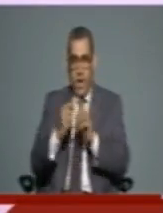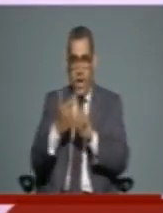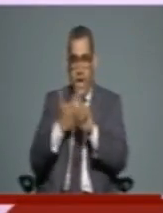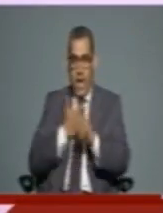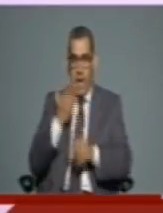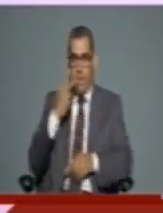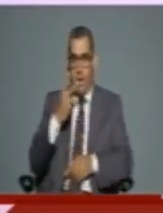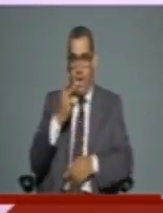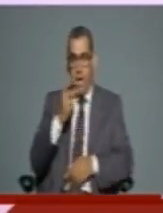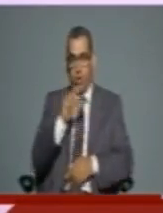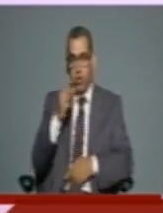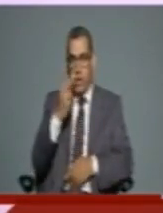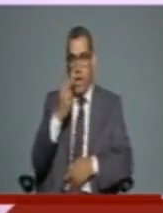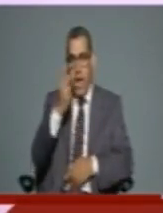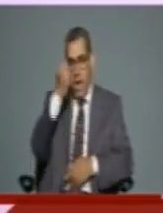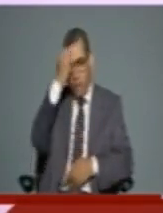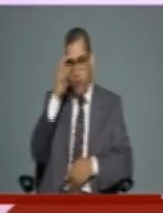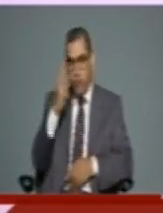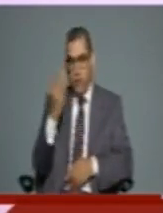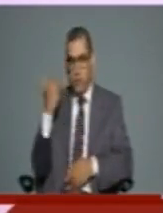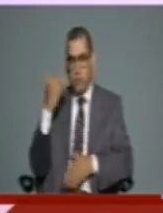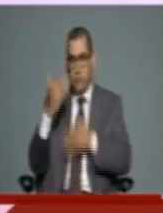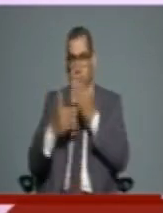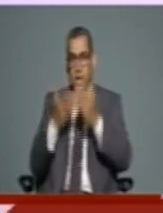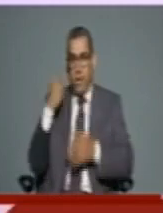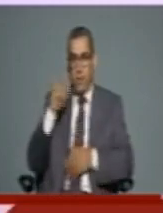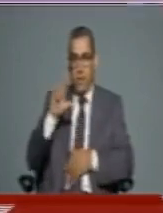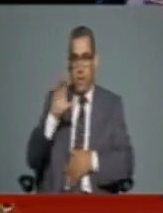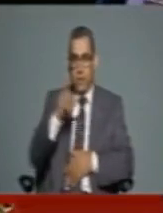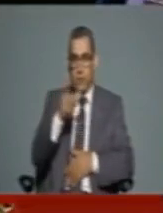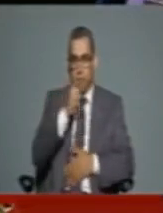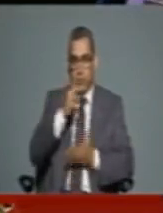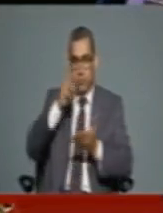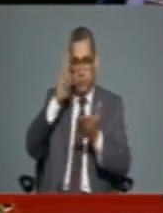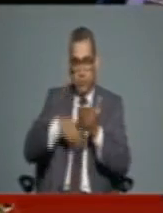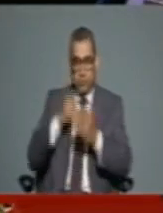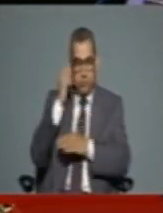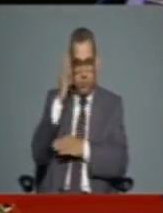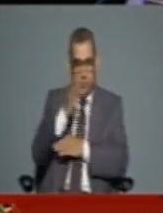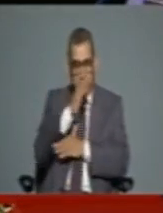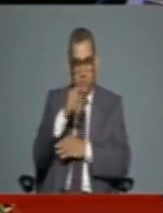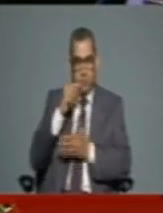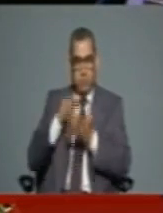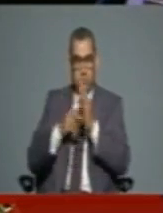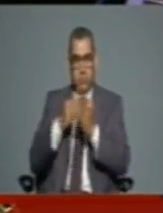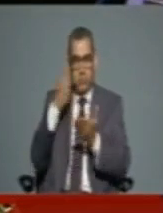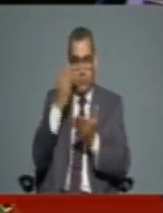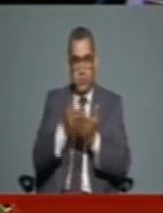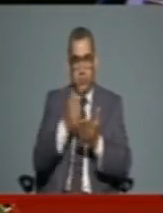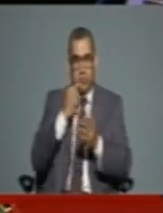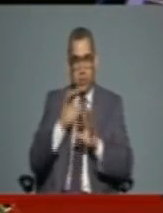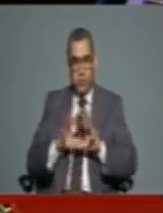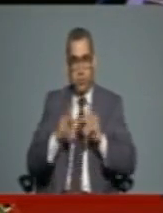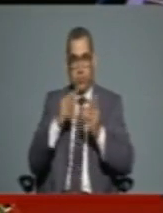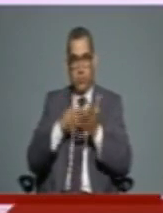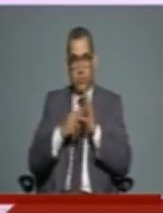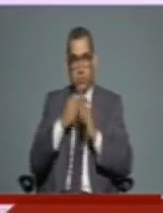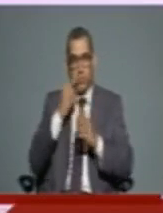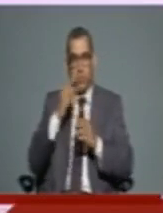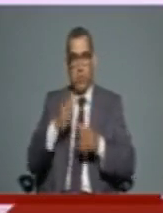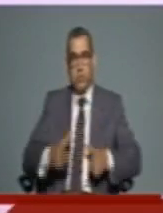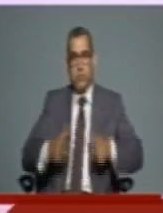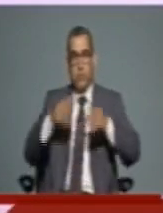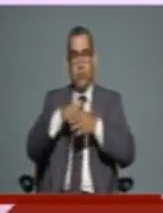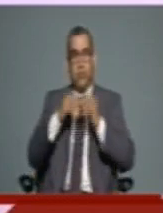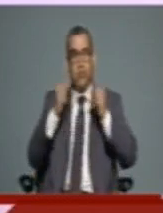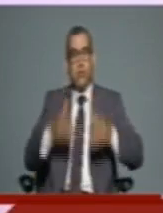فبراير 2017، كان حضرتك اعتمدت خطة الاستراتيجية لتطوير الصوامع، وهو